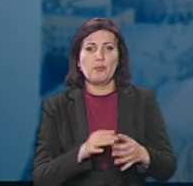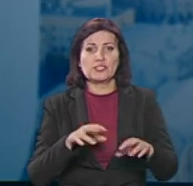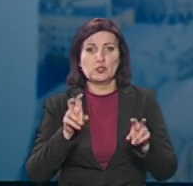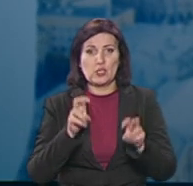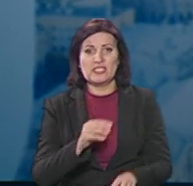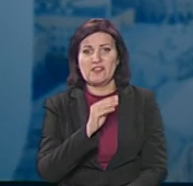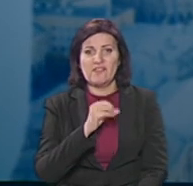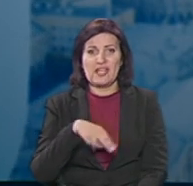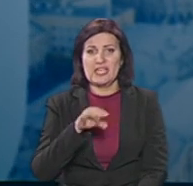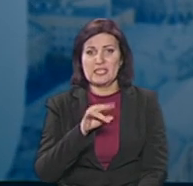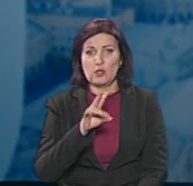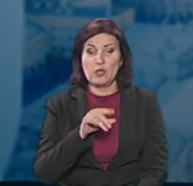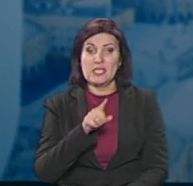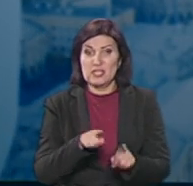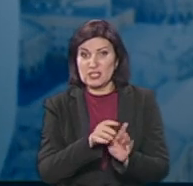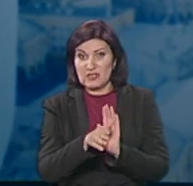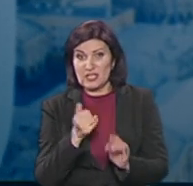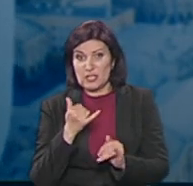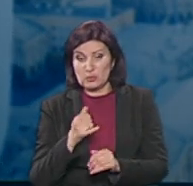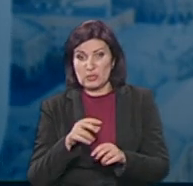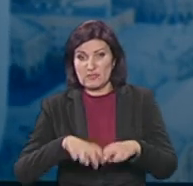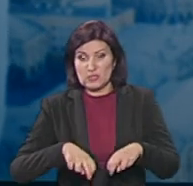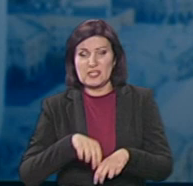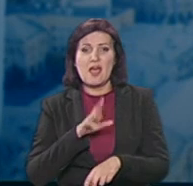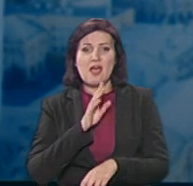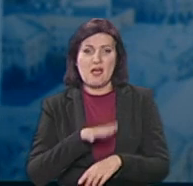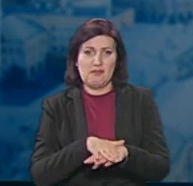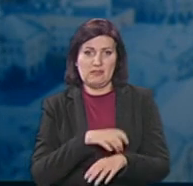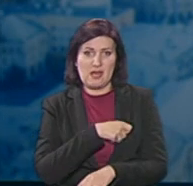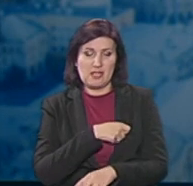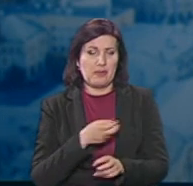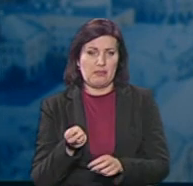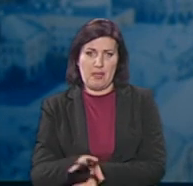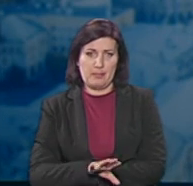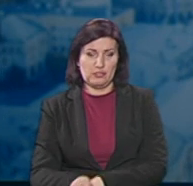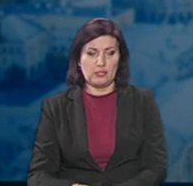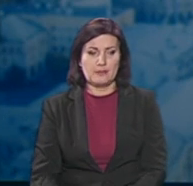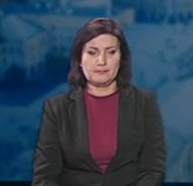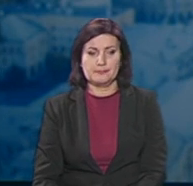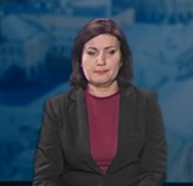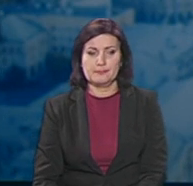до речі, теж викликали сьогодні до Держбюро розслідувань, але нардепка не прийшла. Чому? Дар'я Коваль розкаже.